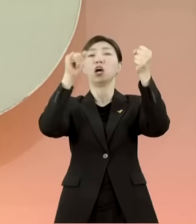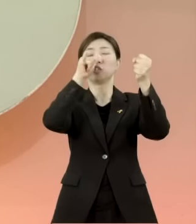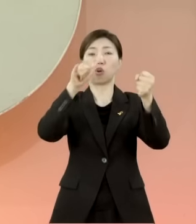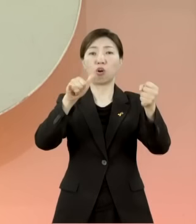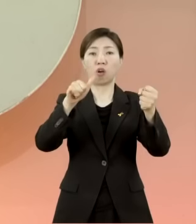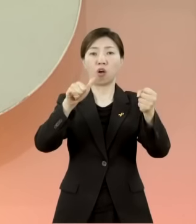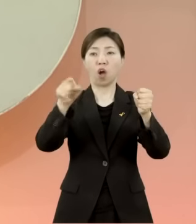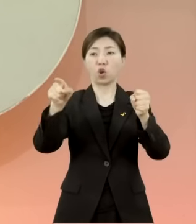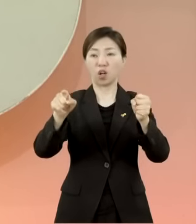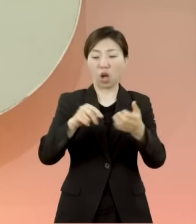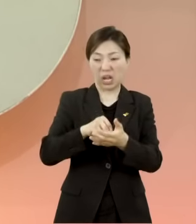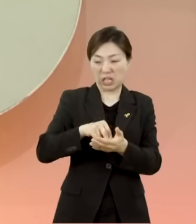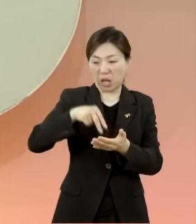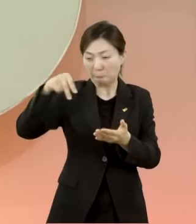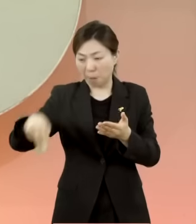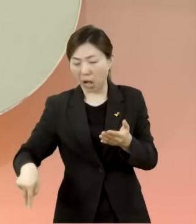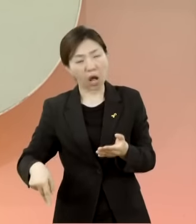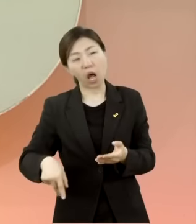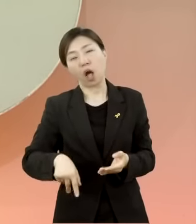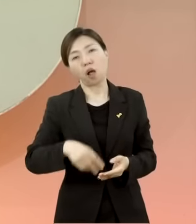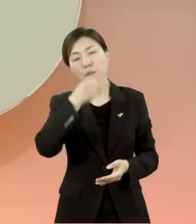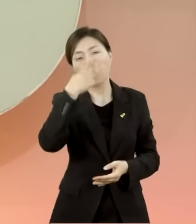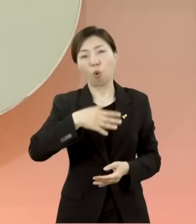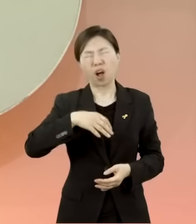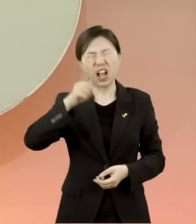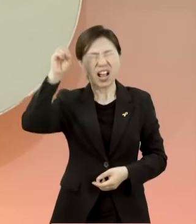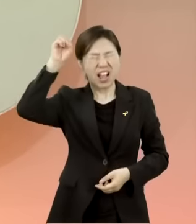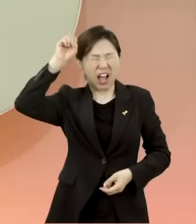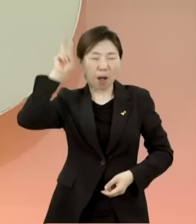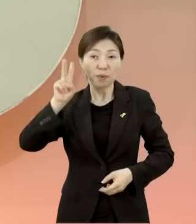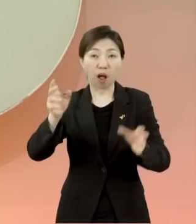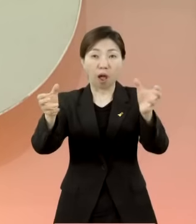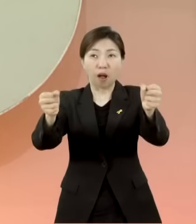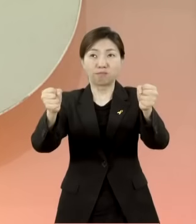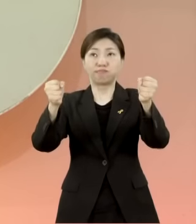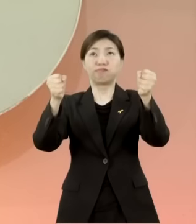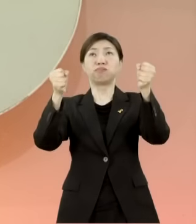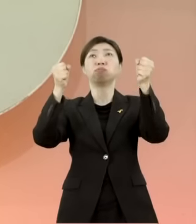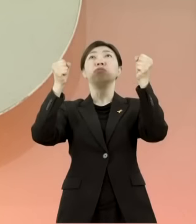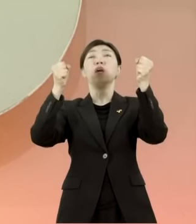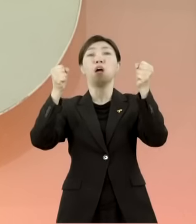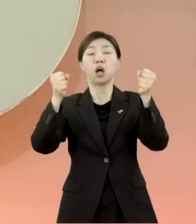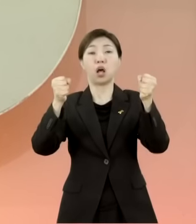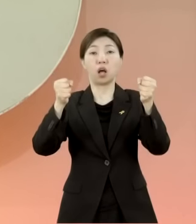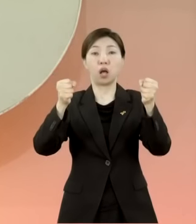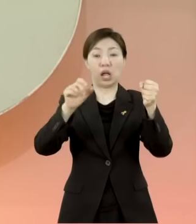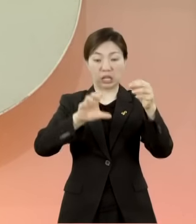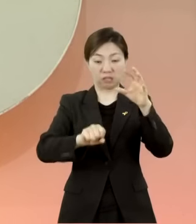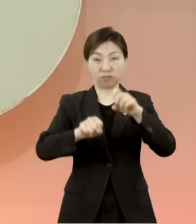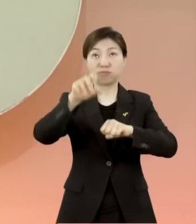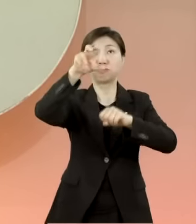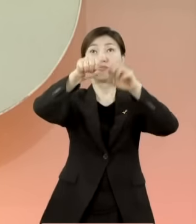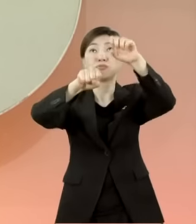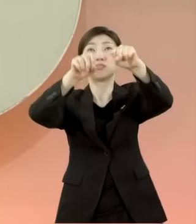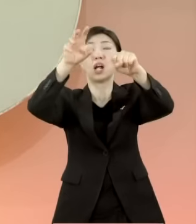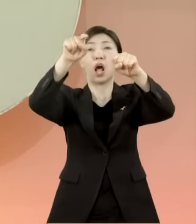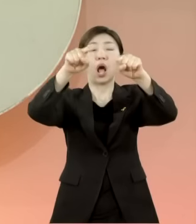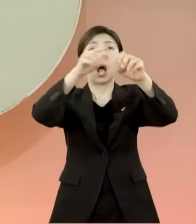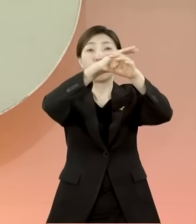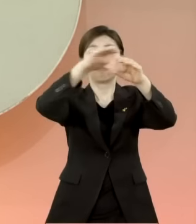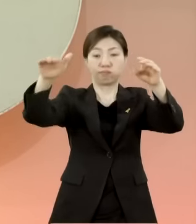이렇게 떨어졌대요 그러니까 뭐 뛰어내릴 세도 없는 거예요 그 사다리가 뒤로 뒤로 흘러든 넘어가는 거예요